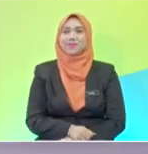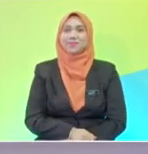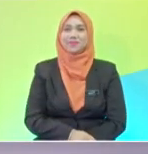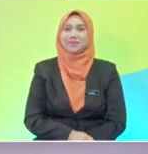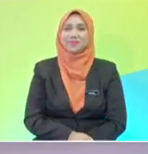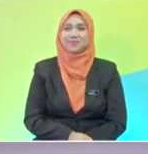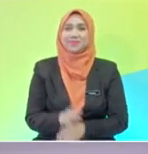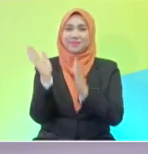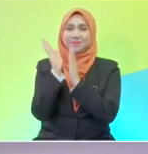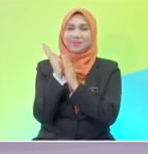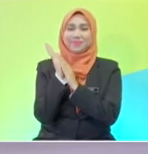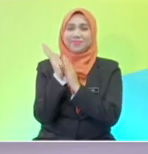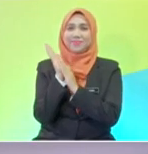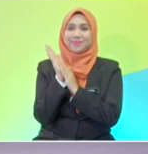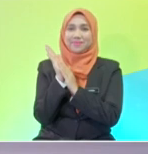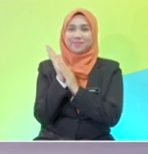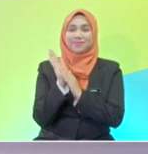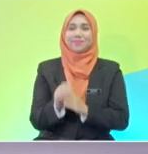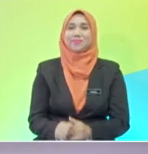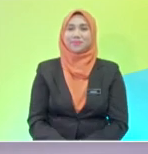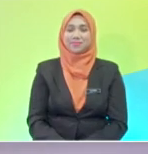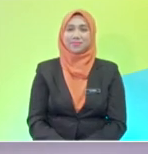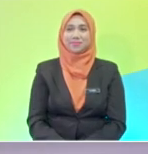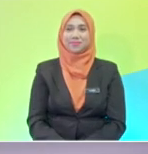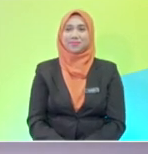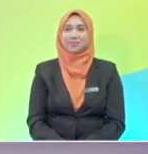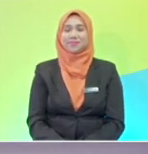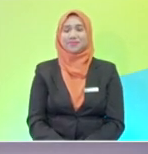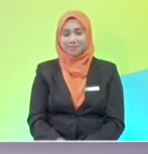ikan di atas